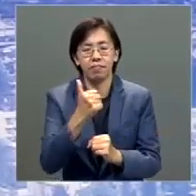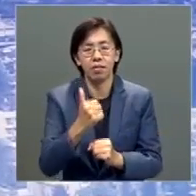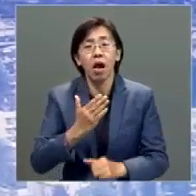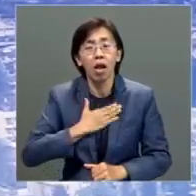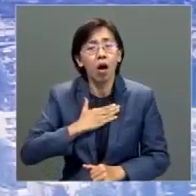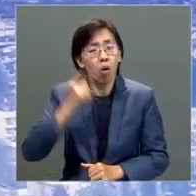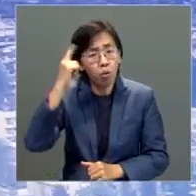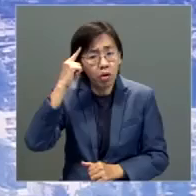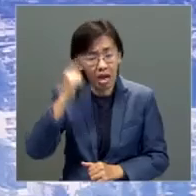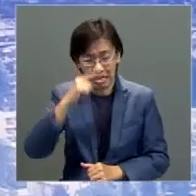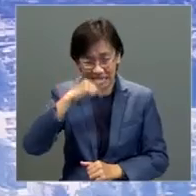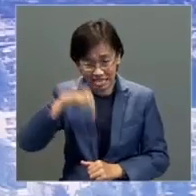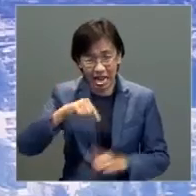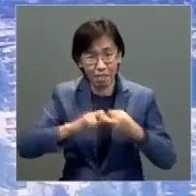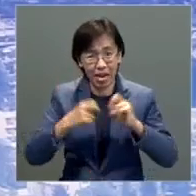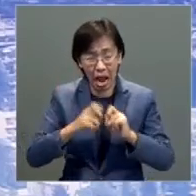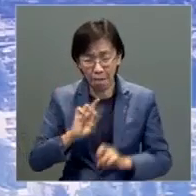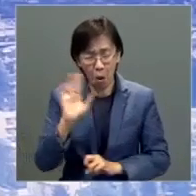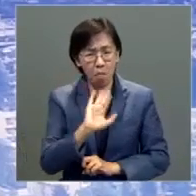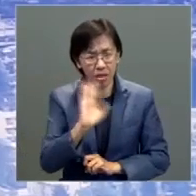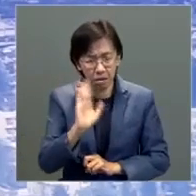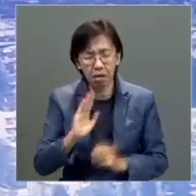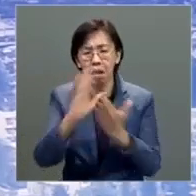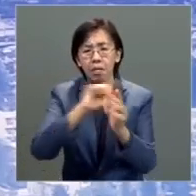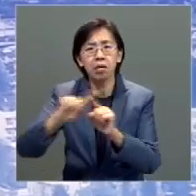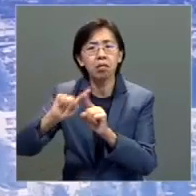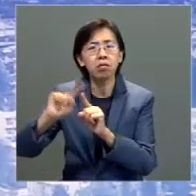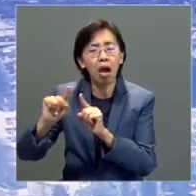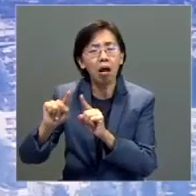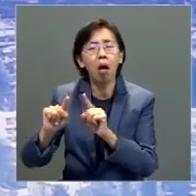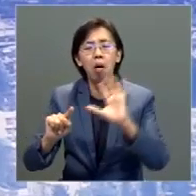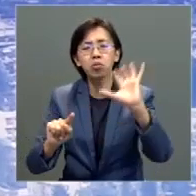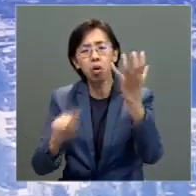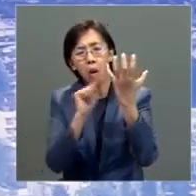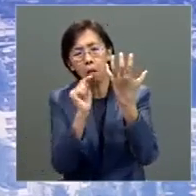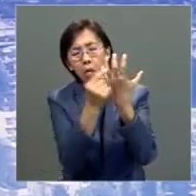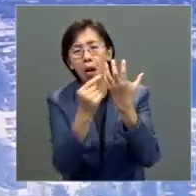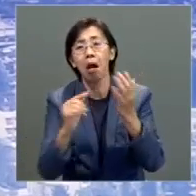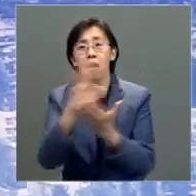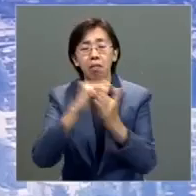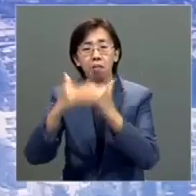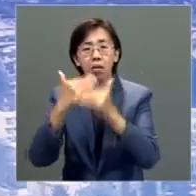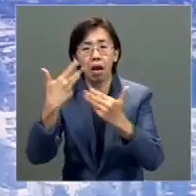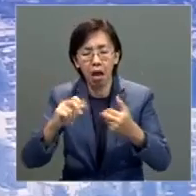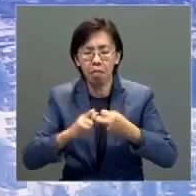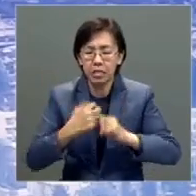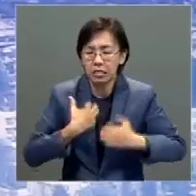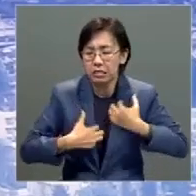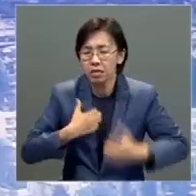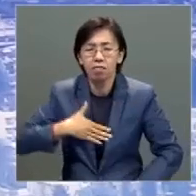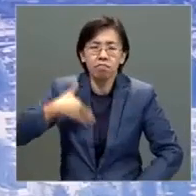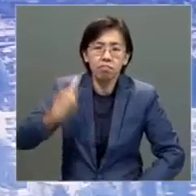เกิดขึ้นเฉพาะแค่ประเทศไทยอย่างเดียวนะครับในต่างประเทศแม้กระทั่งประเทศที่พัฒนาแล้วผู้ที่เดือดร้อนก็ยังเกิดขึ้น